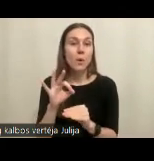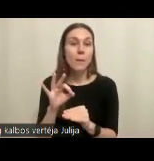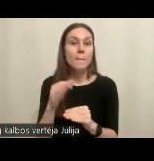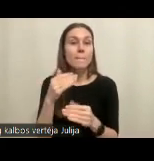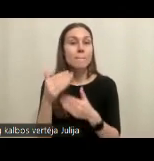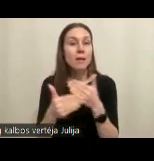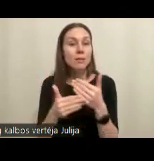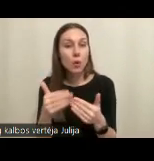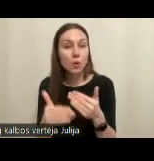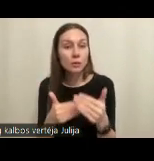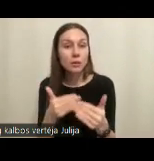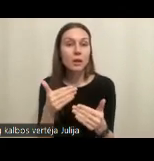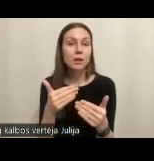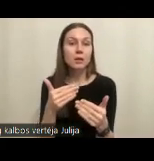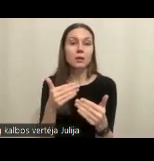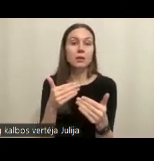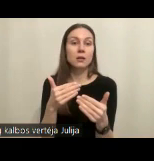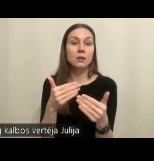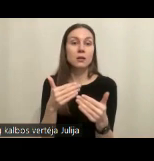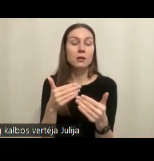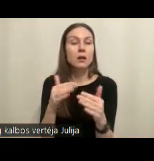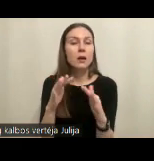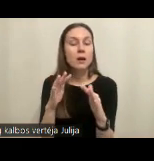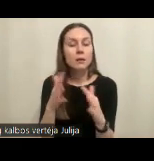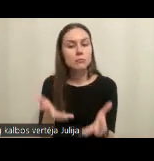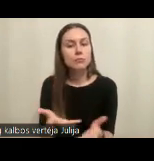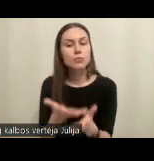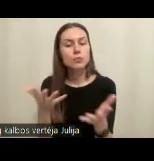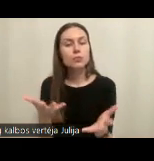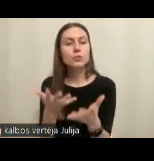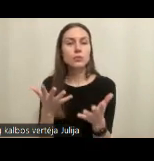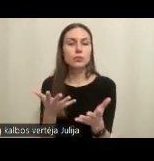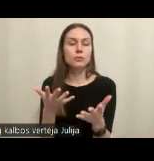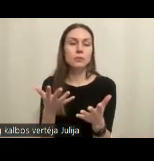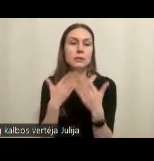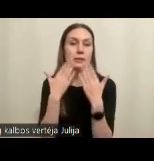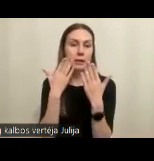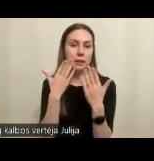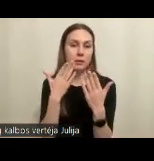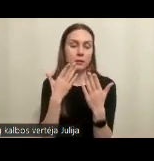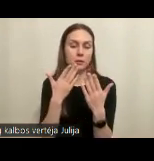metodus ir taktikas, padedančias skatinti skaitymą savo malonumui.